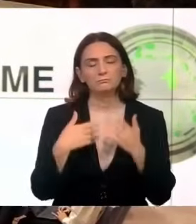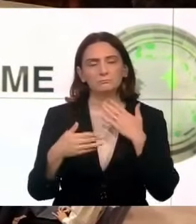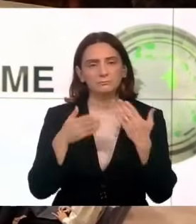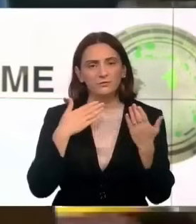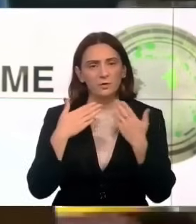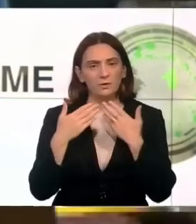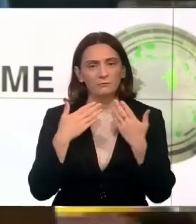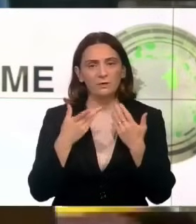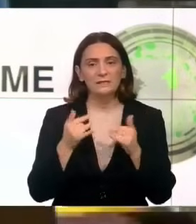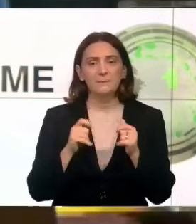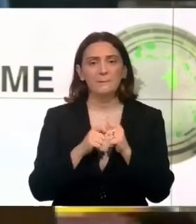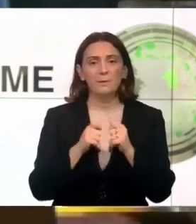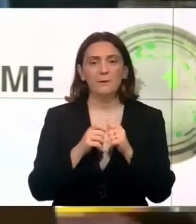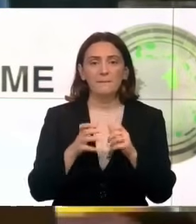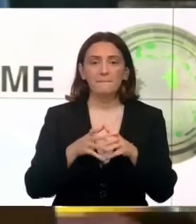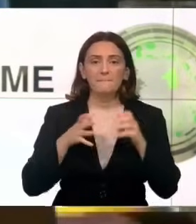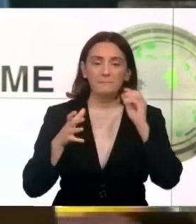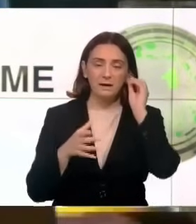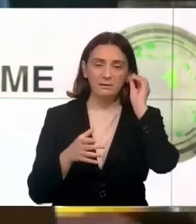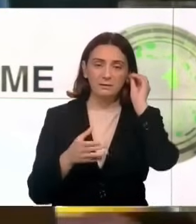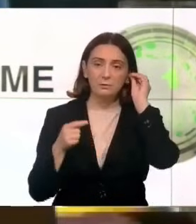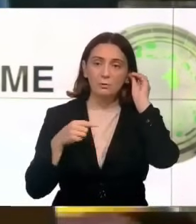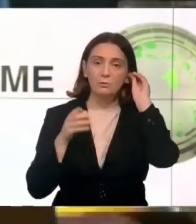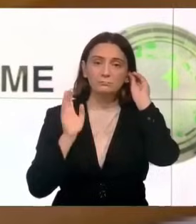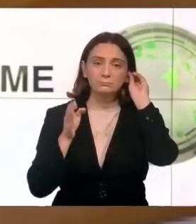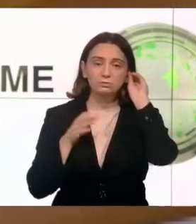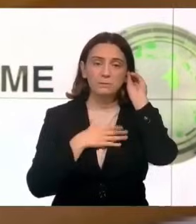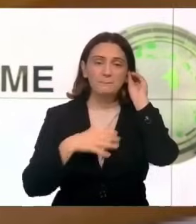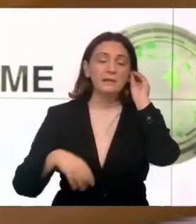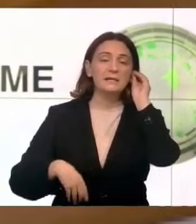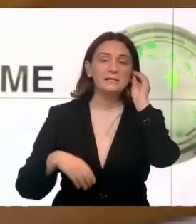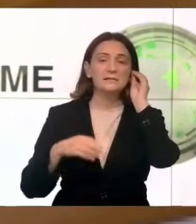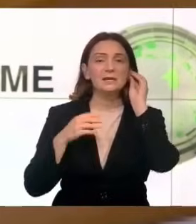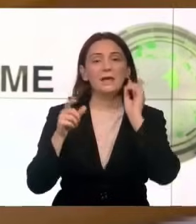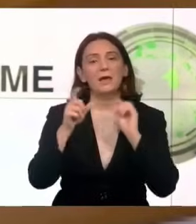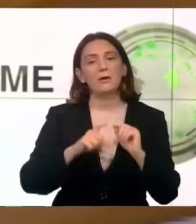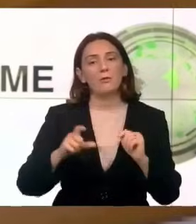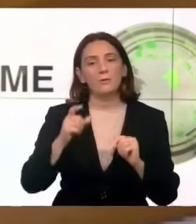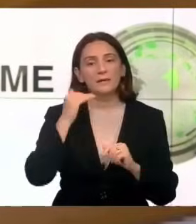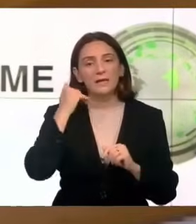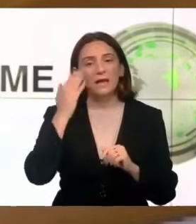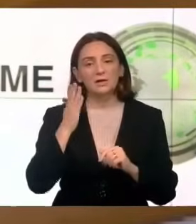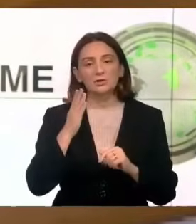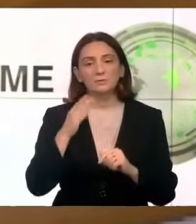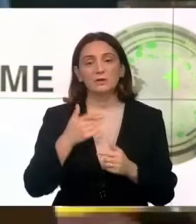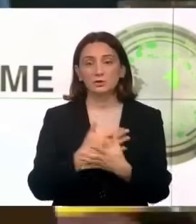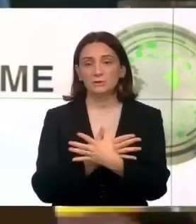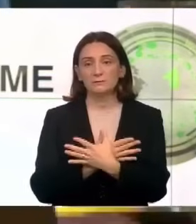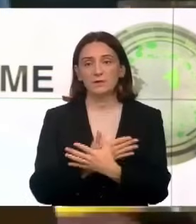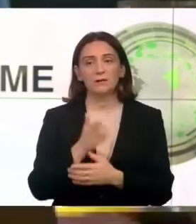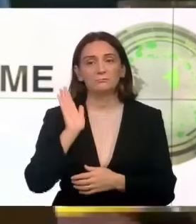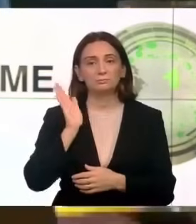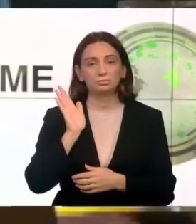agjendën gratë, paqja dhe siguria, foli edhe ministri për Europën dhe punët e jashtme Igle Asani.